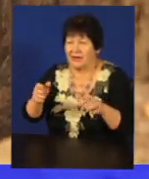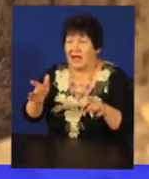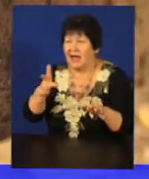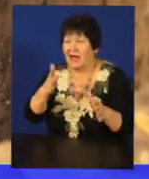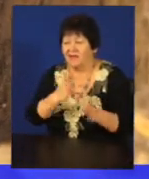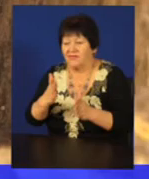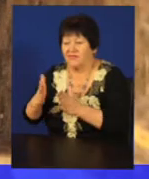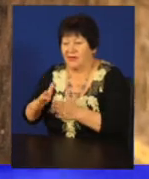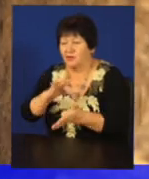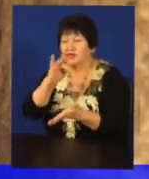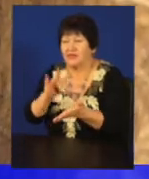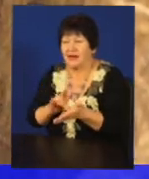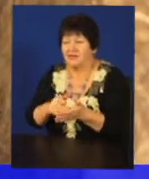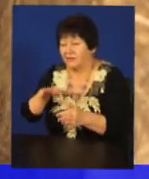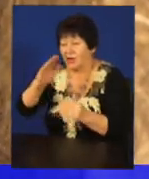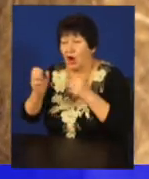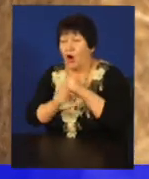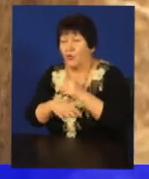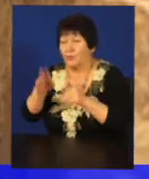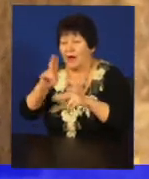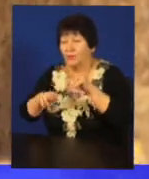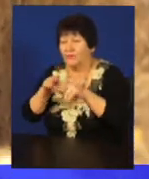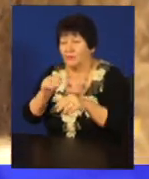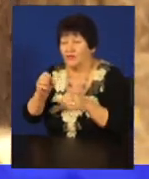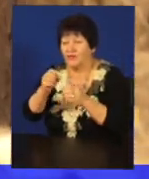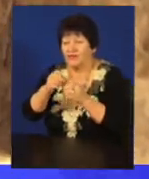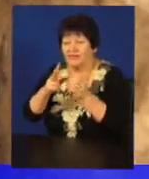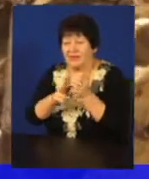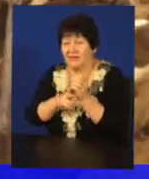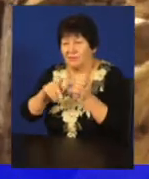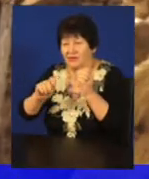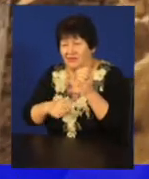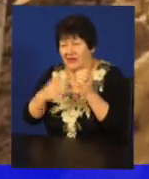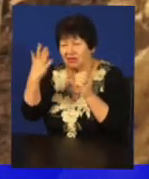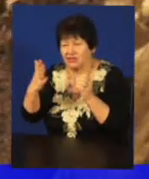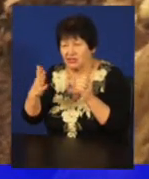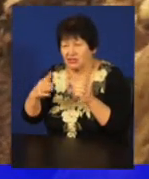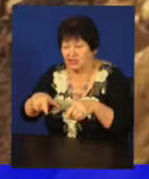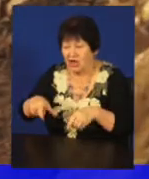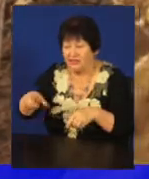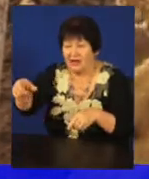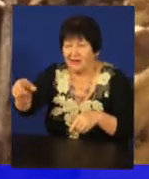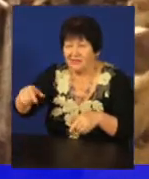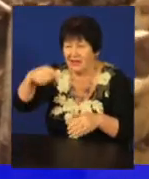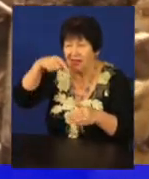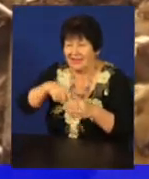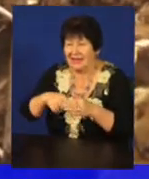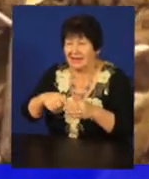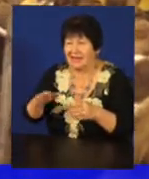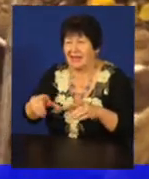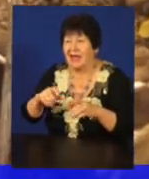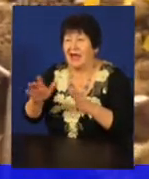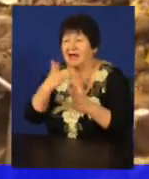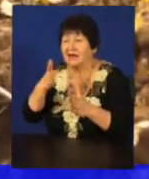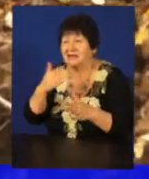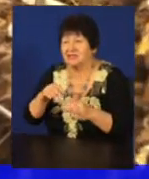canalizare centralizat în urma construcției unui tronson de 13,5 km de rețele interne de canalizare și a racordării la